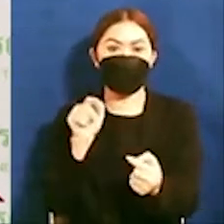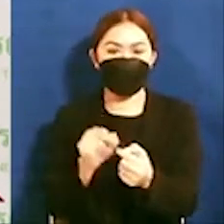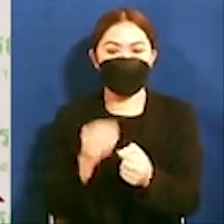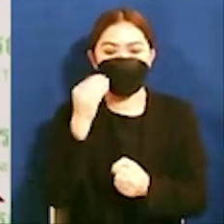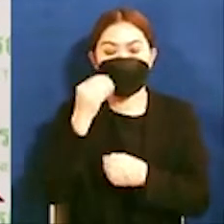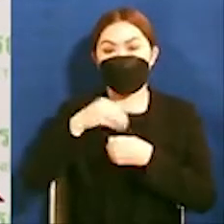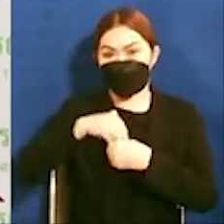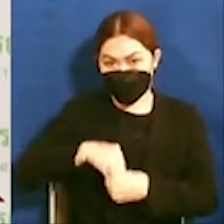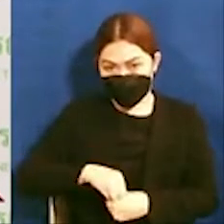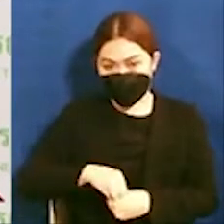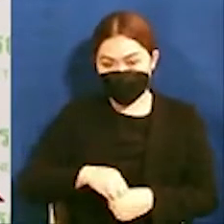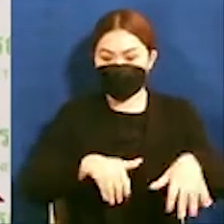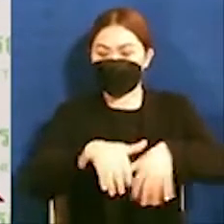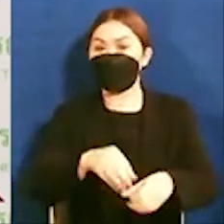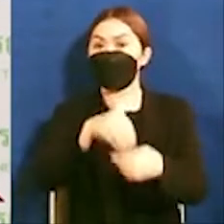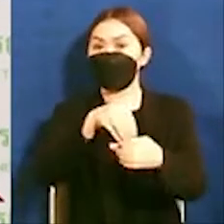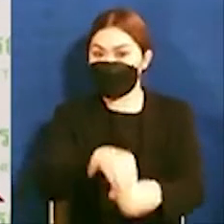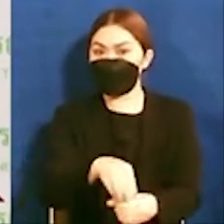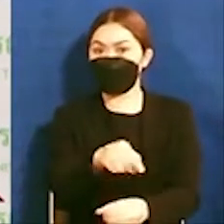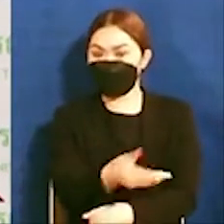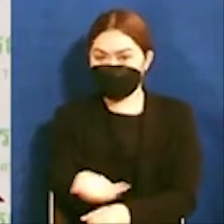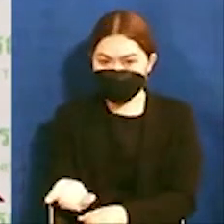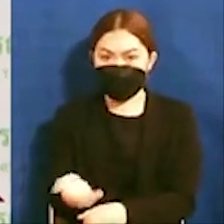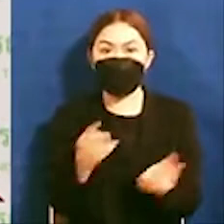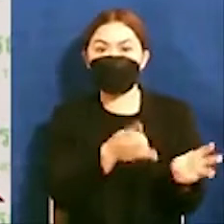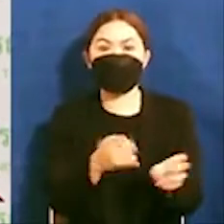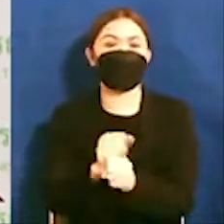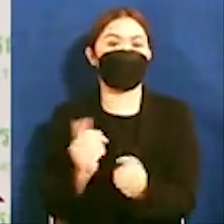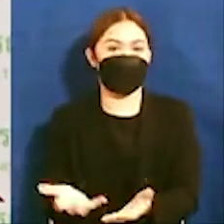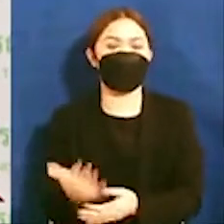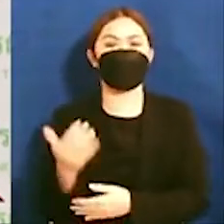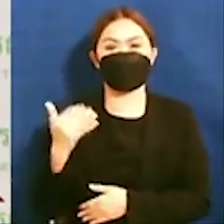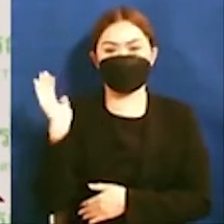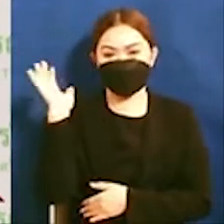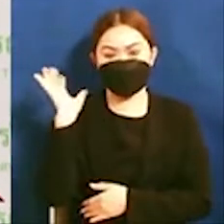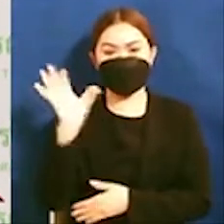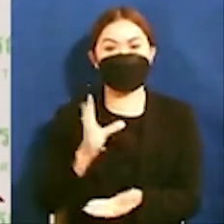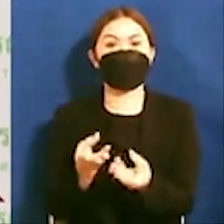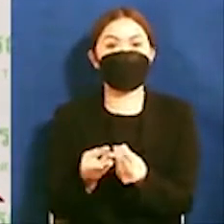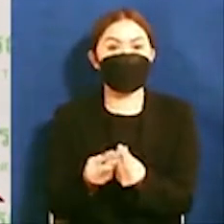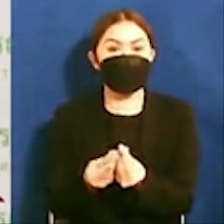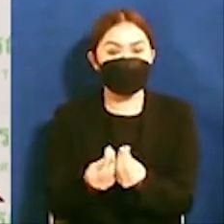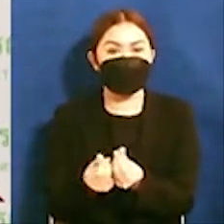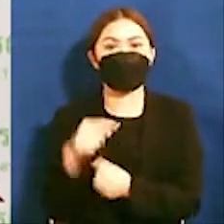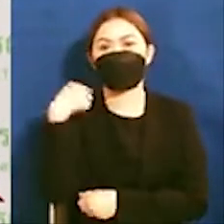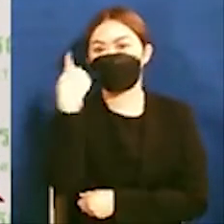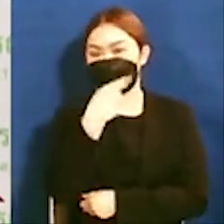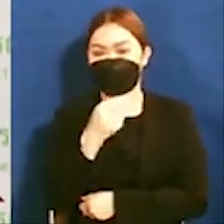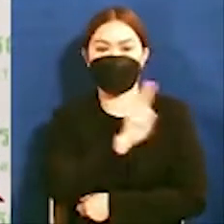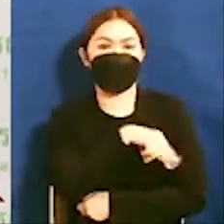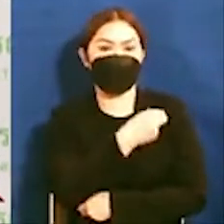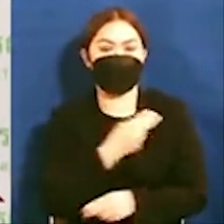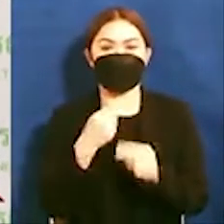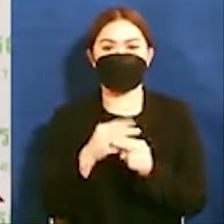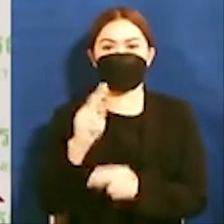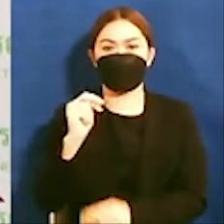Home isolationหรือ Comiccom imagemอย่างไรนะครับเรามาฟังรายละเอียดกันครับกับท่านนายแพทย์